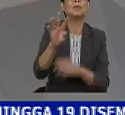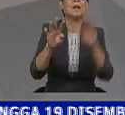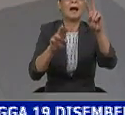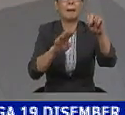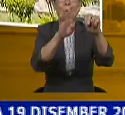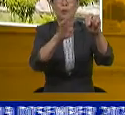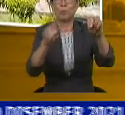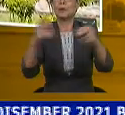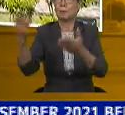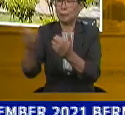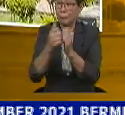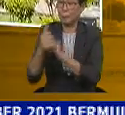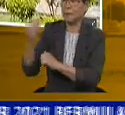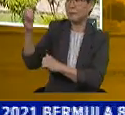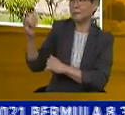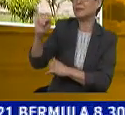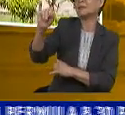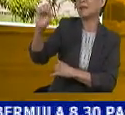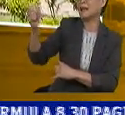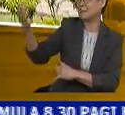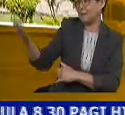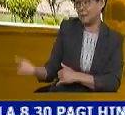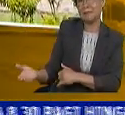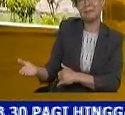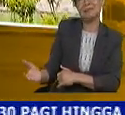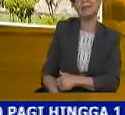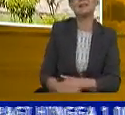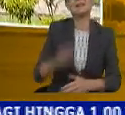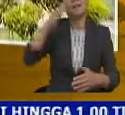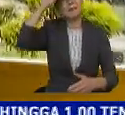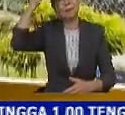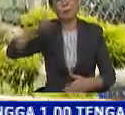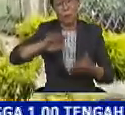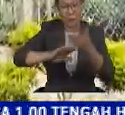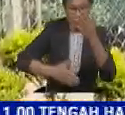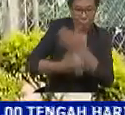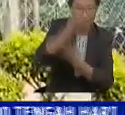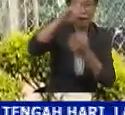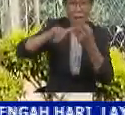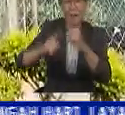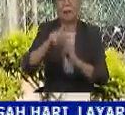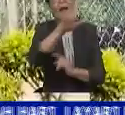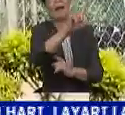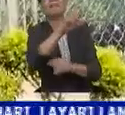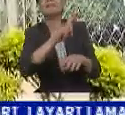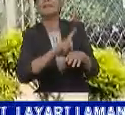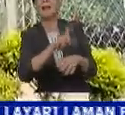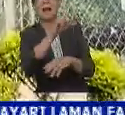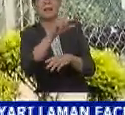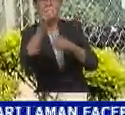Iskandar qwerty Makasih Assalamualaikum so pagi lah kan kita Fajril di